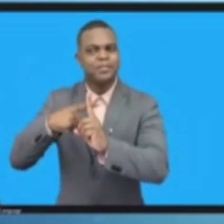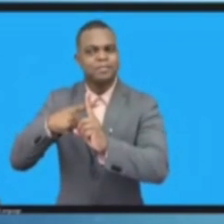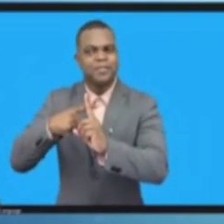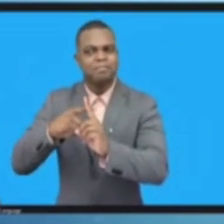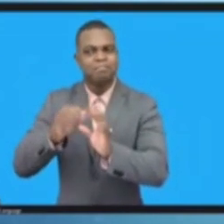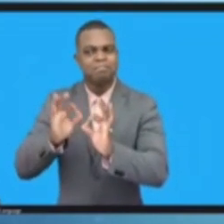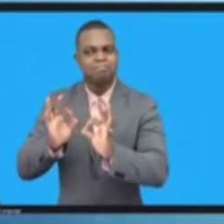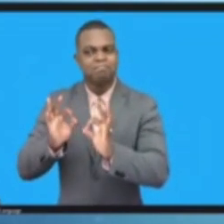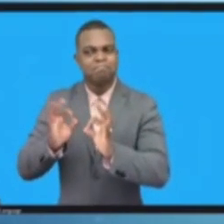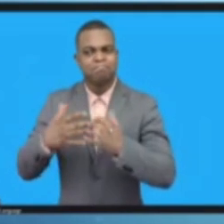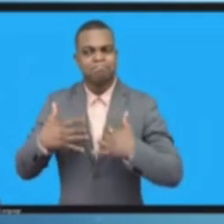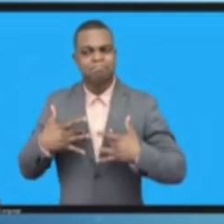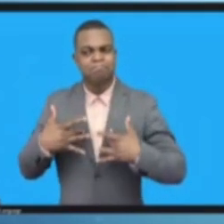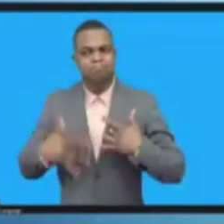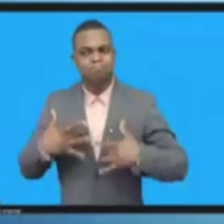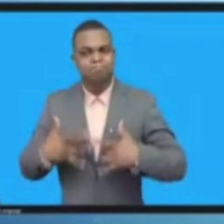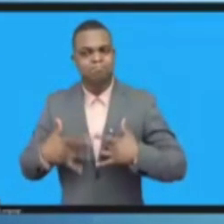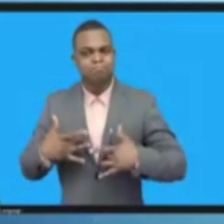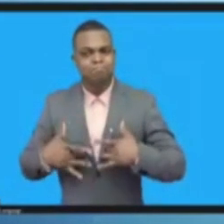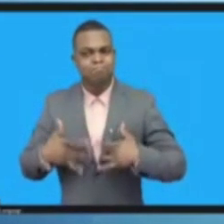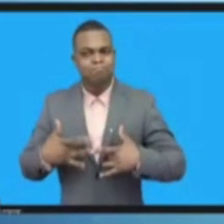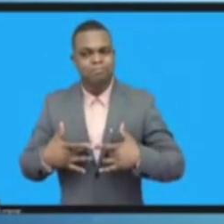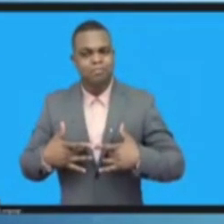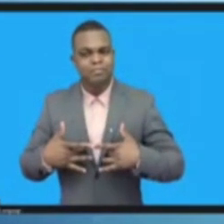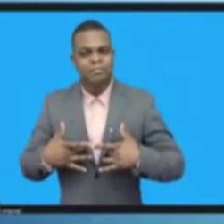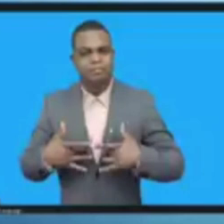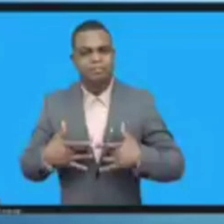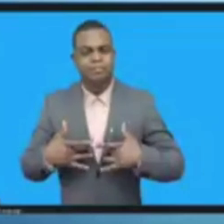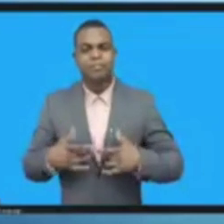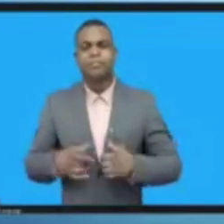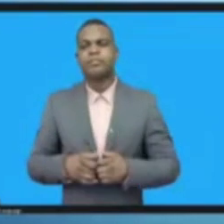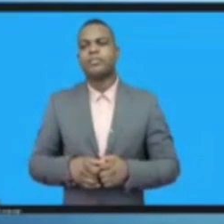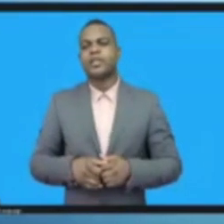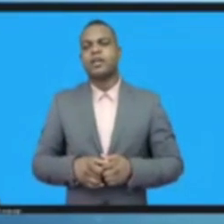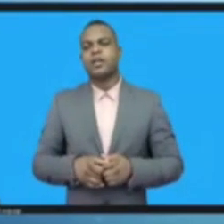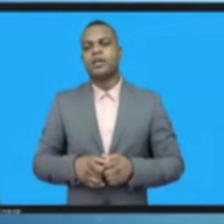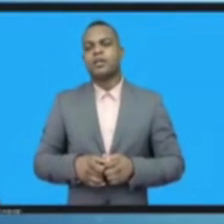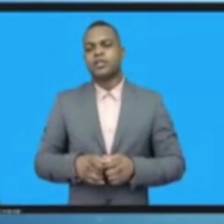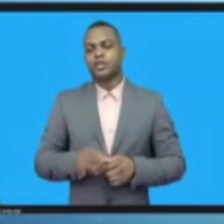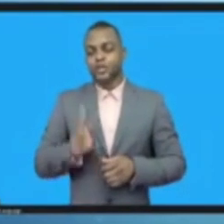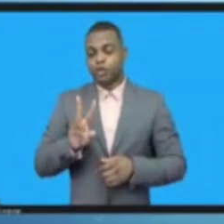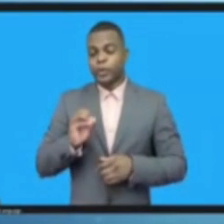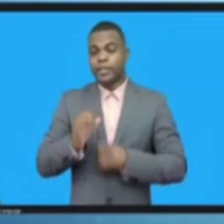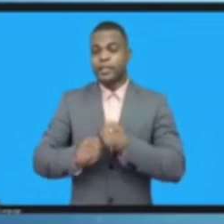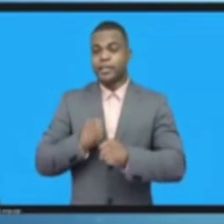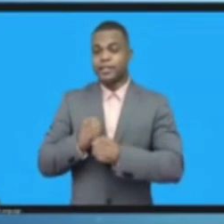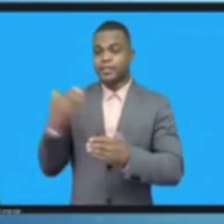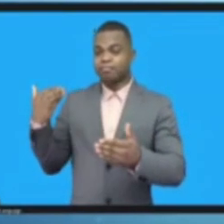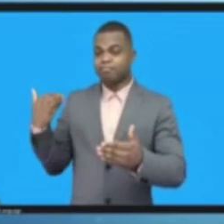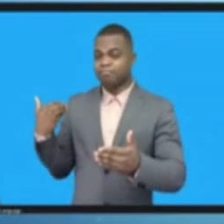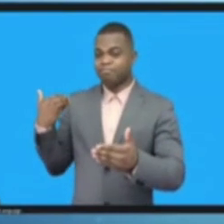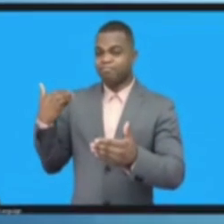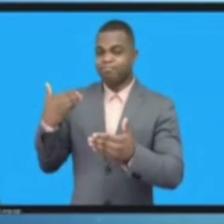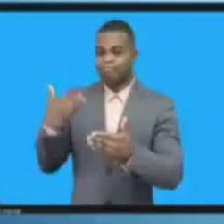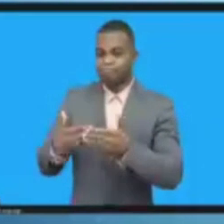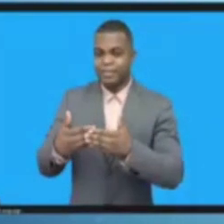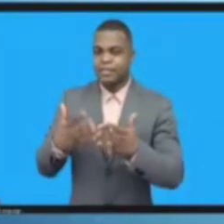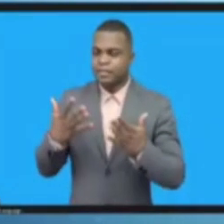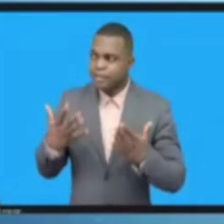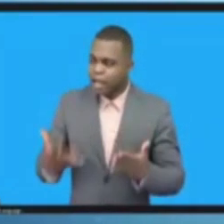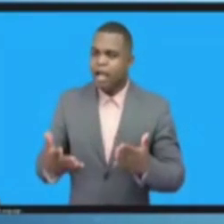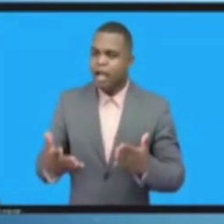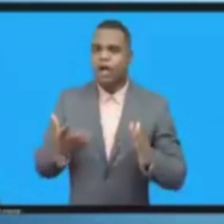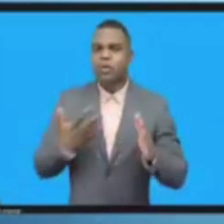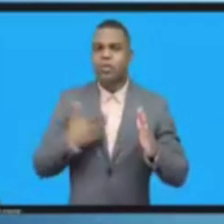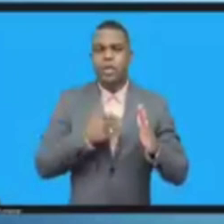sommet. Et 20 ans plus tard, nous nous retrouvons à un carrefour autre. Les réseaux